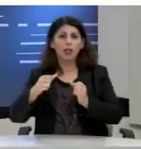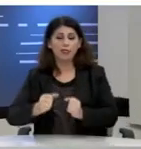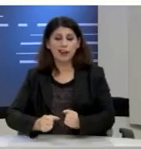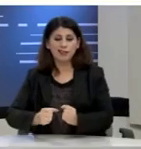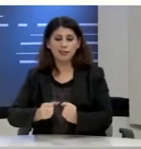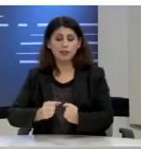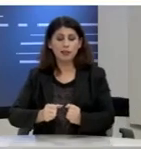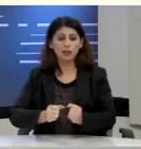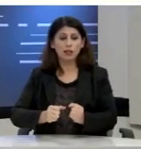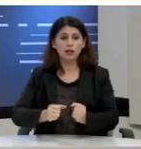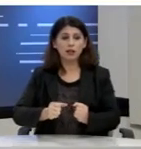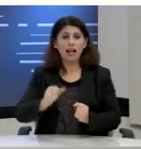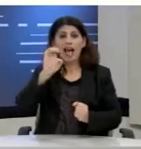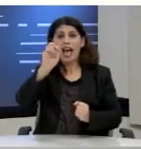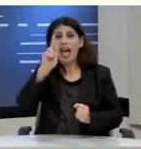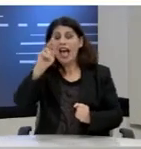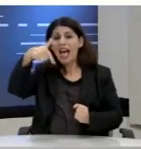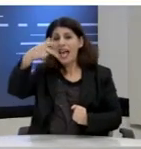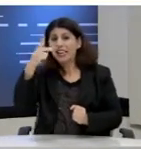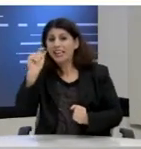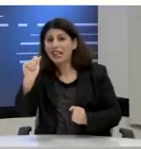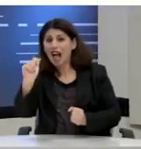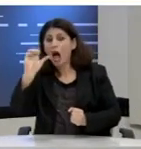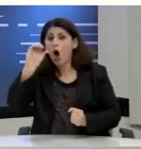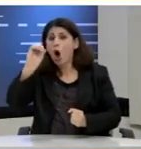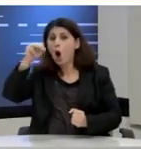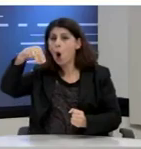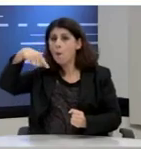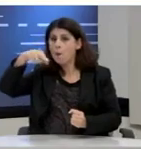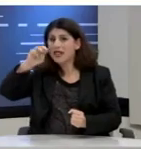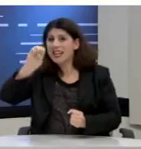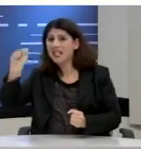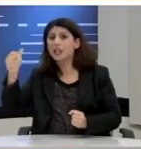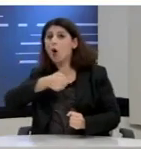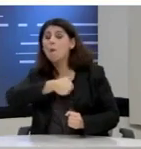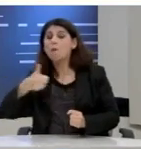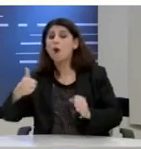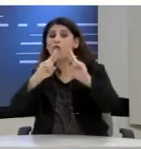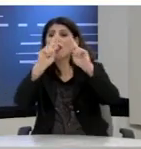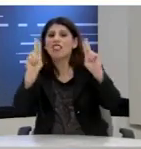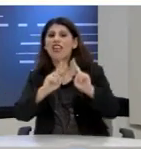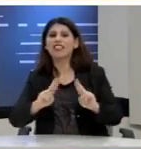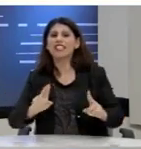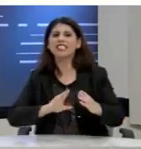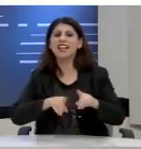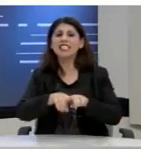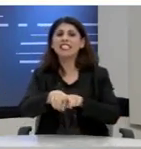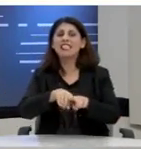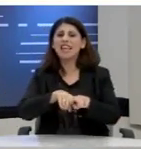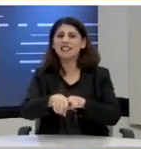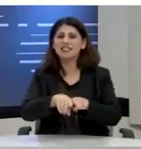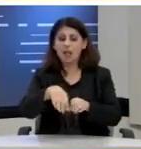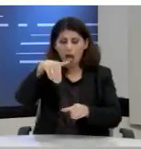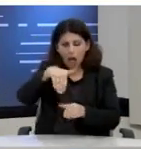πάσα χρήση Erga Omnes μόνο για το εξωτερικό. Μόνο για τις διεθνείς σχέσεις και τις